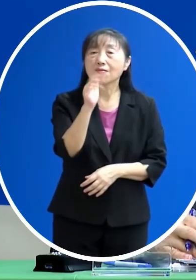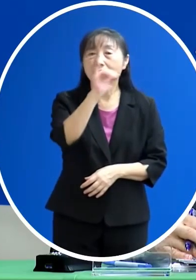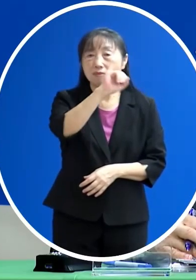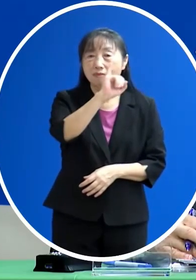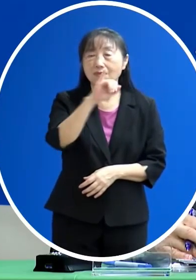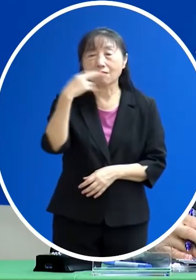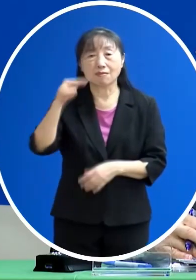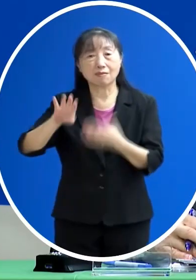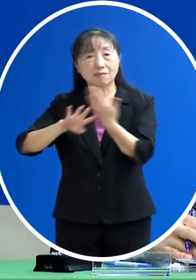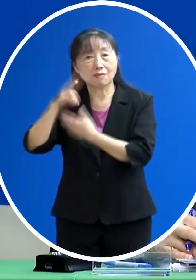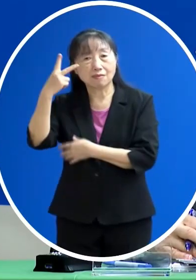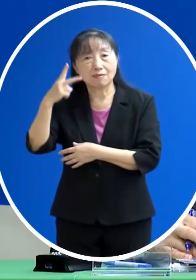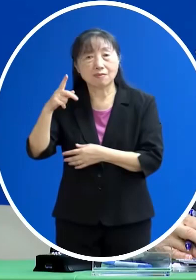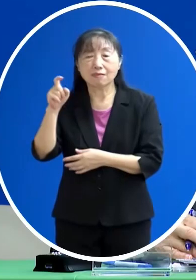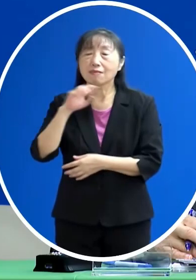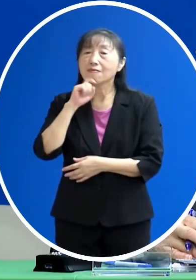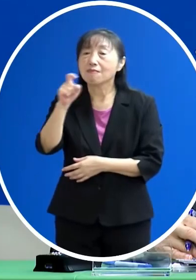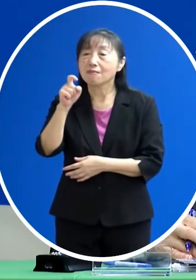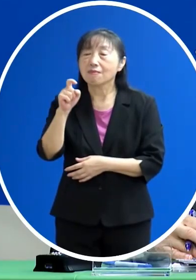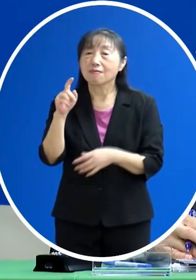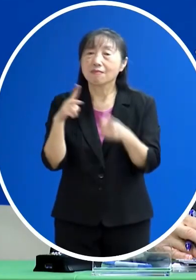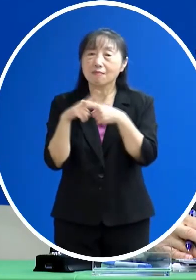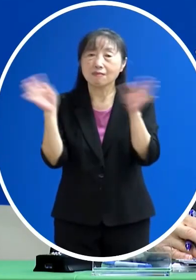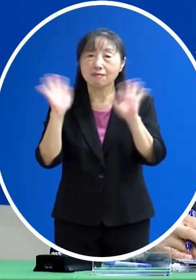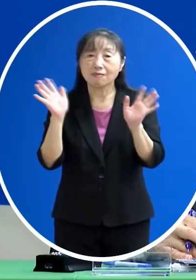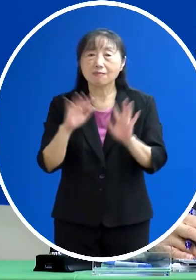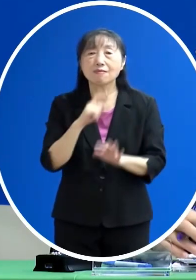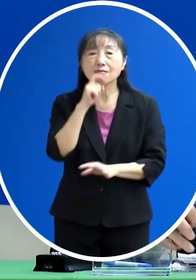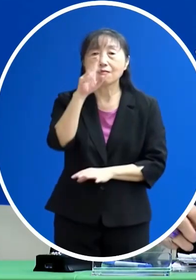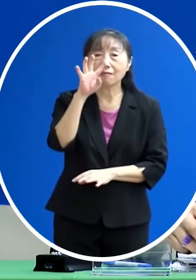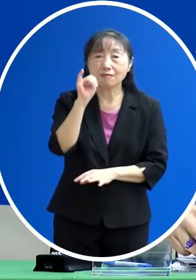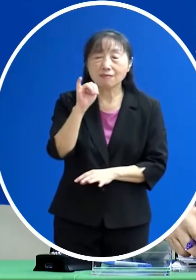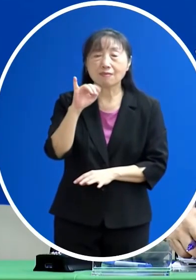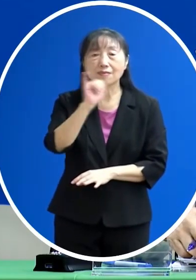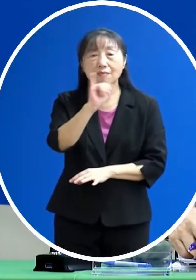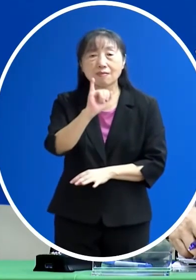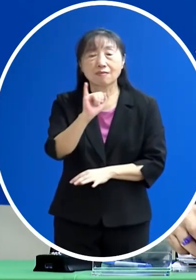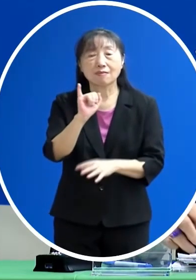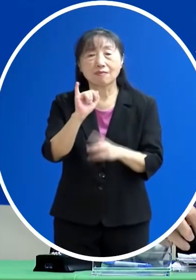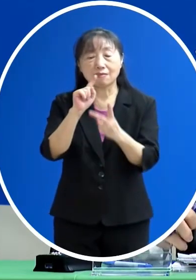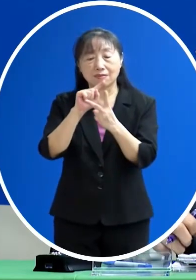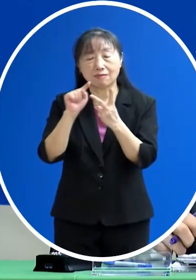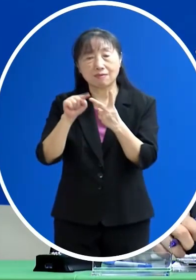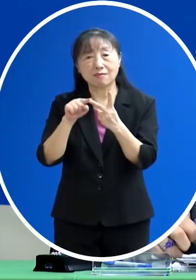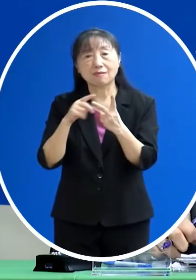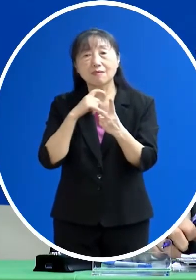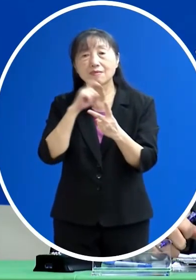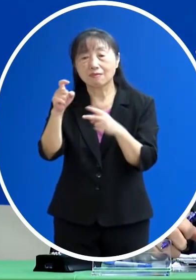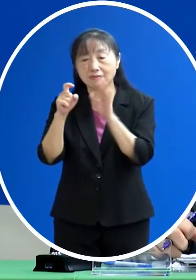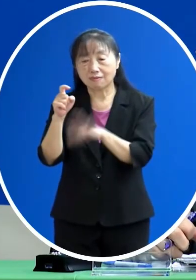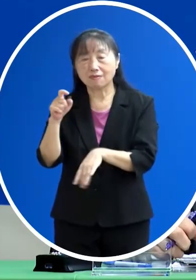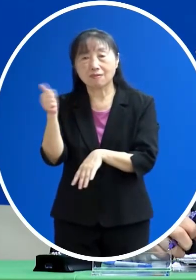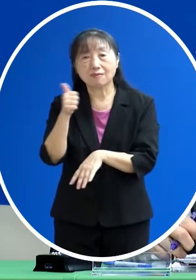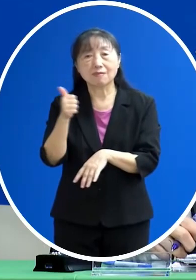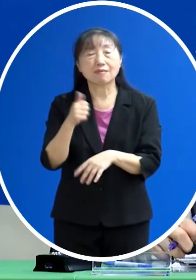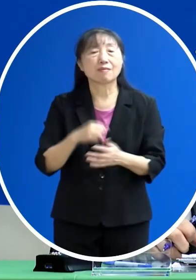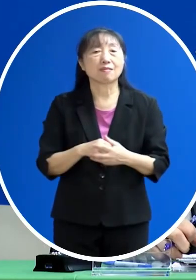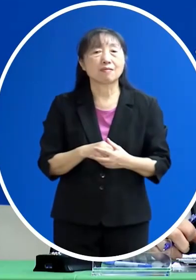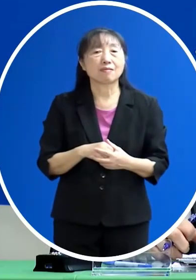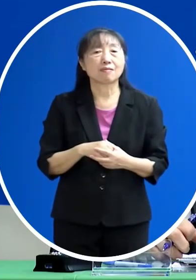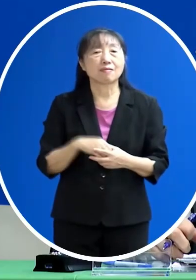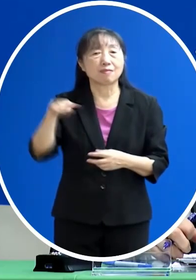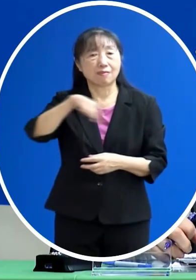以及2位大概10岁上下的小朋友哈，一个是10多岁的女生，另外一个是小于10岁的一个男生